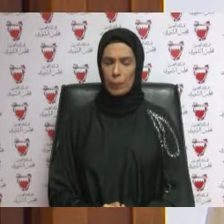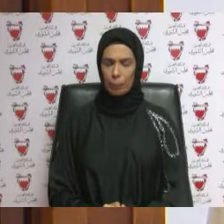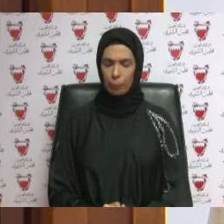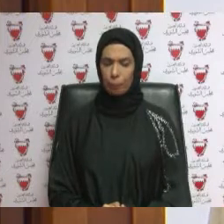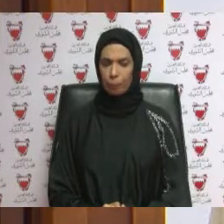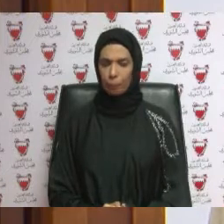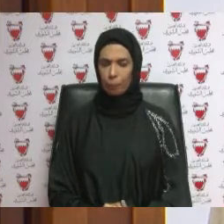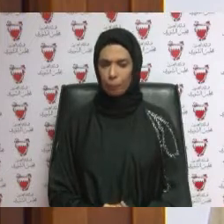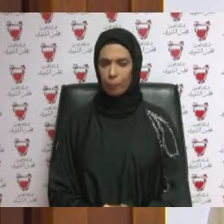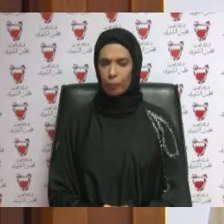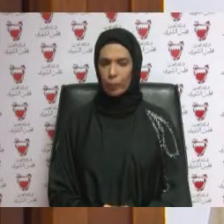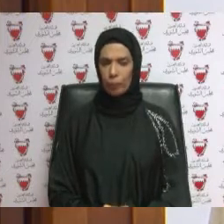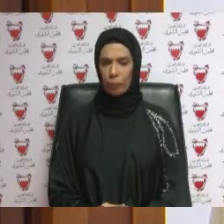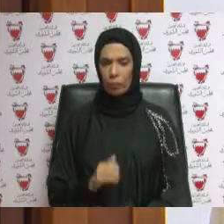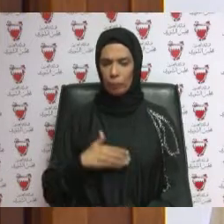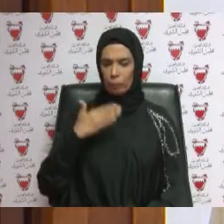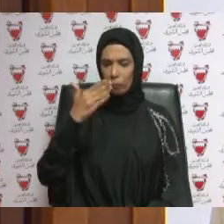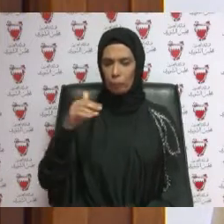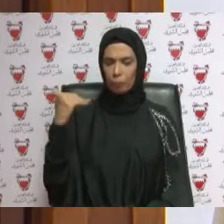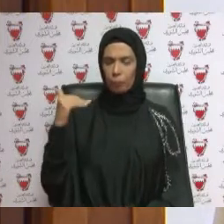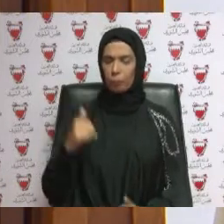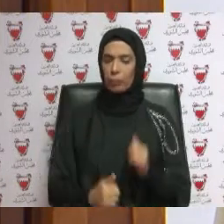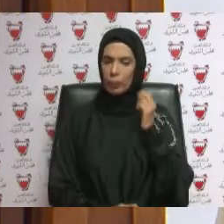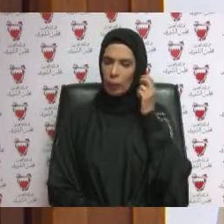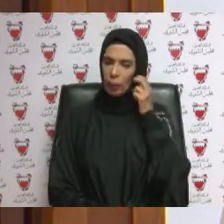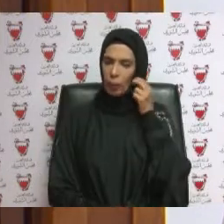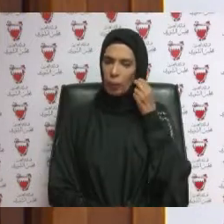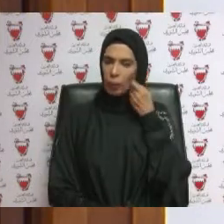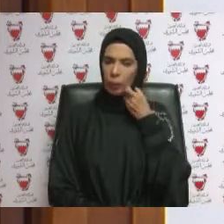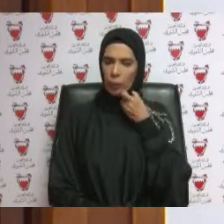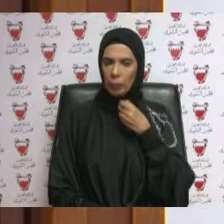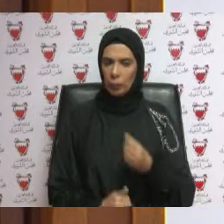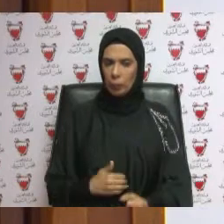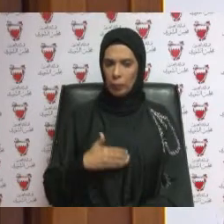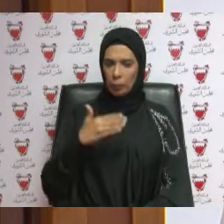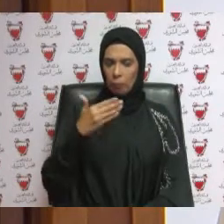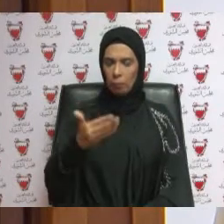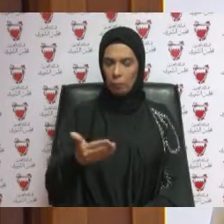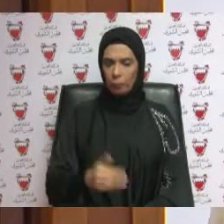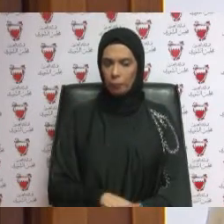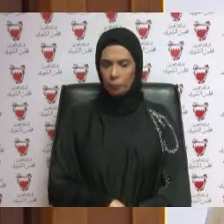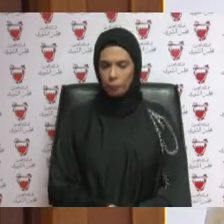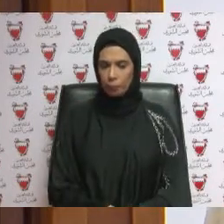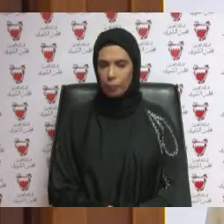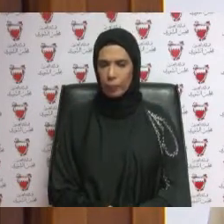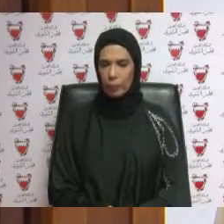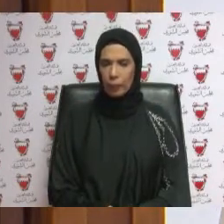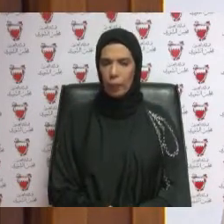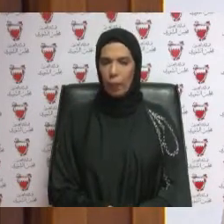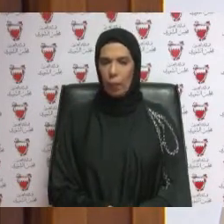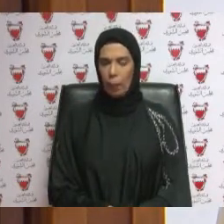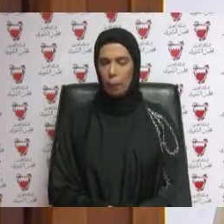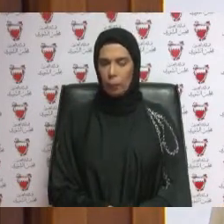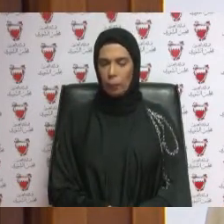مسؤوليتنا عن المستقبل، وعلينا أن نضع المستقبل من خلالهم. ولا شك سيد